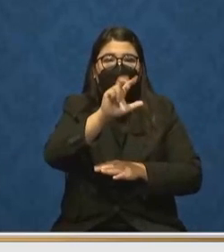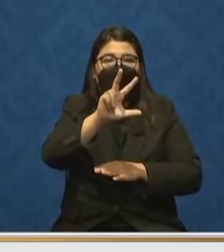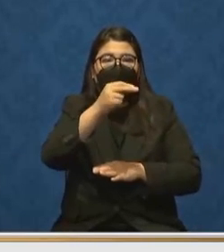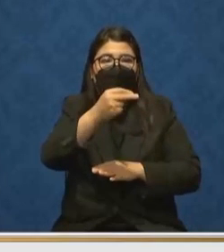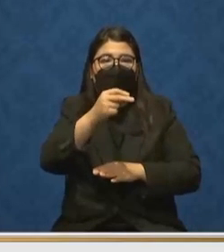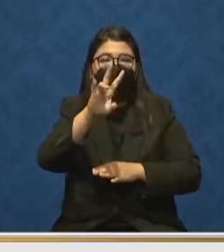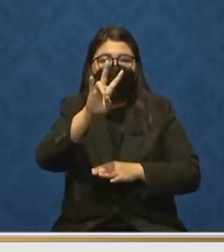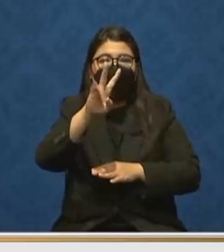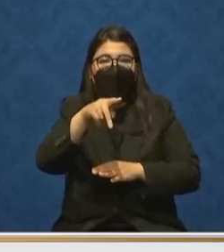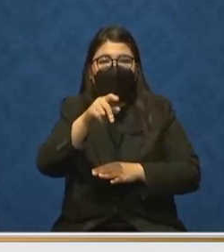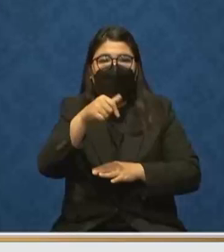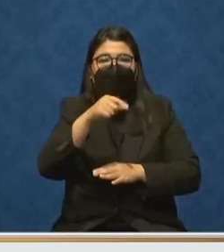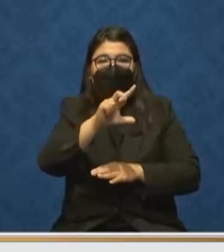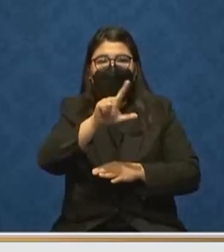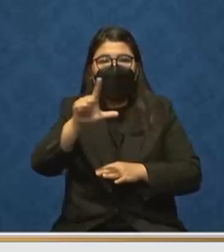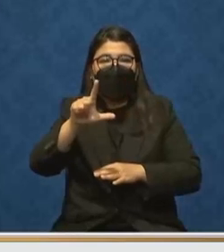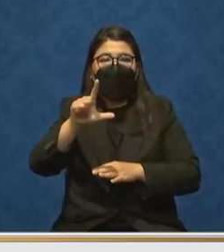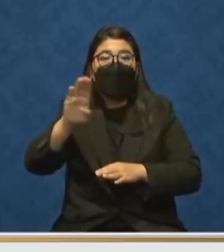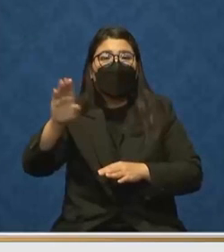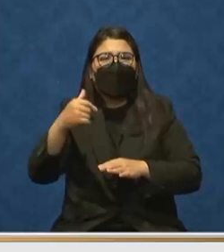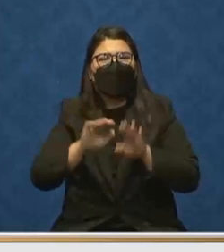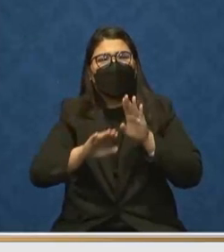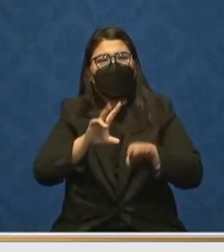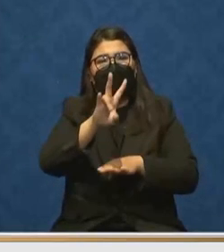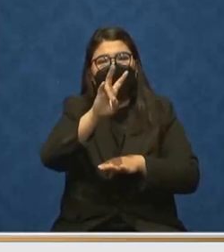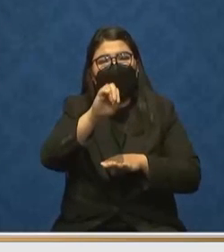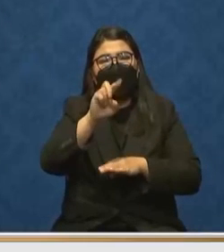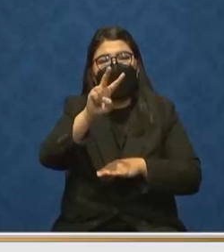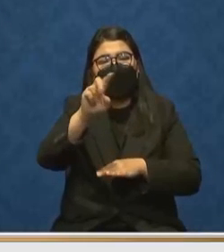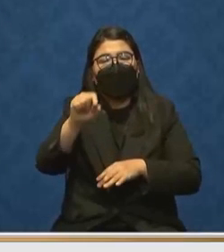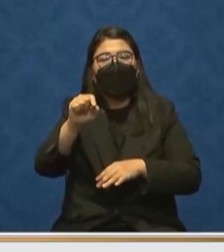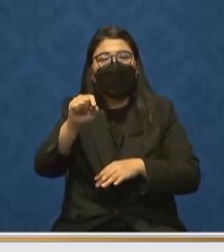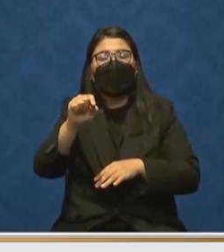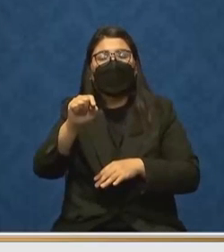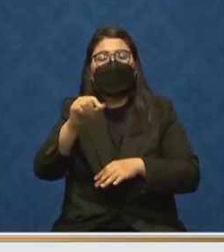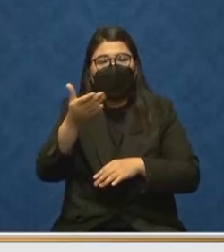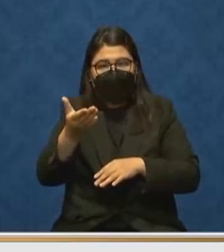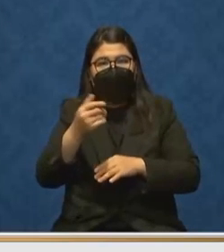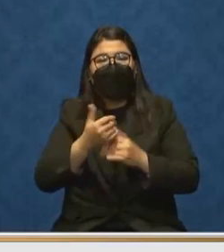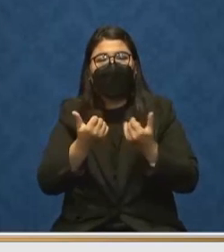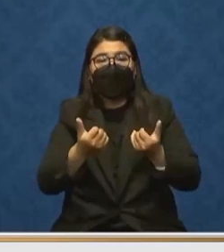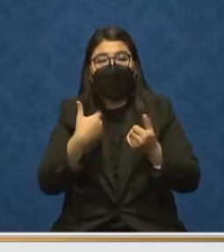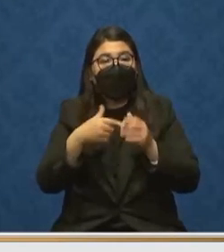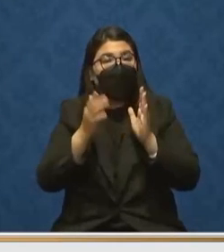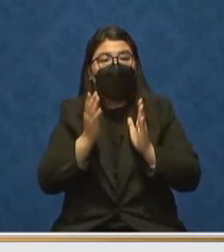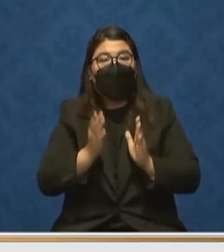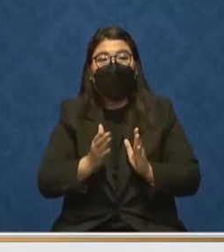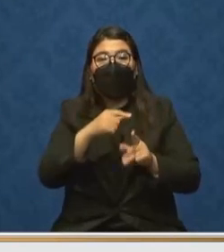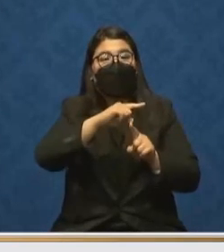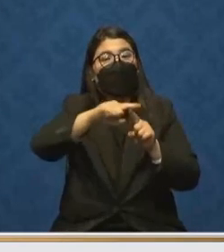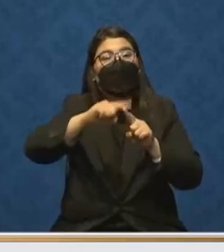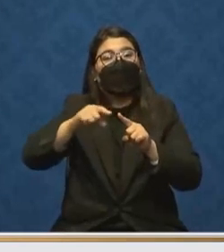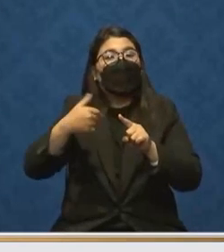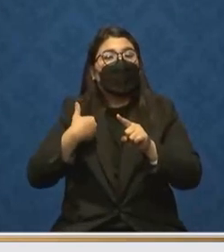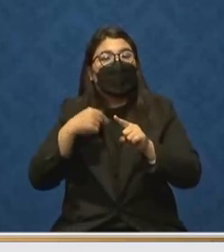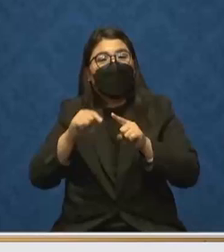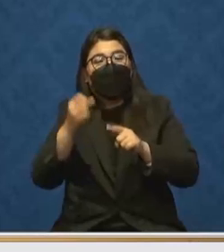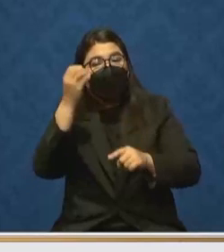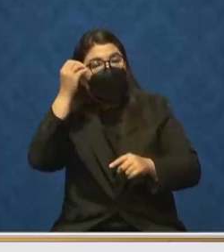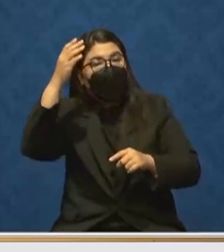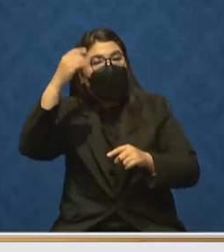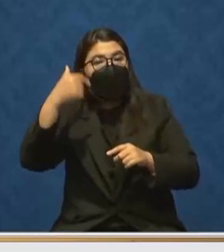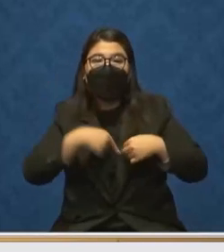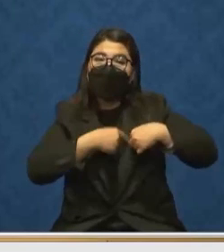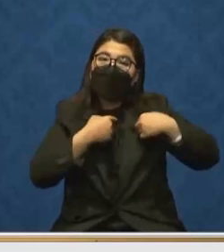549,514 ล้านบาทคิดเป็น 117.2 ของวงเงินงบประมาณเพื่อให้ประชาชนทุกช่วงวัยมีความรู้มีคุณธรรมจิตสาธารณะ